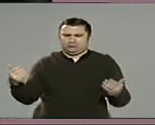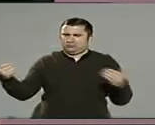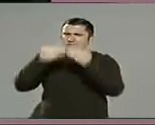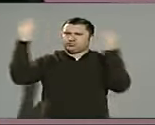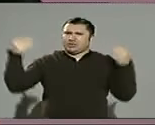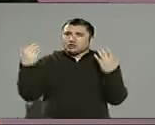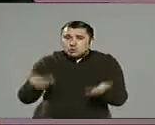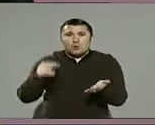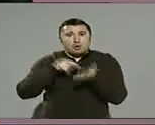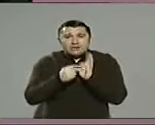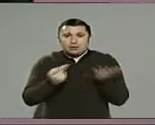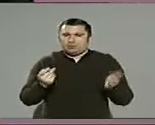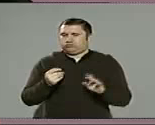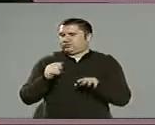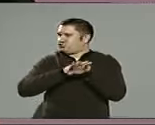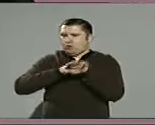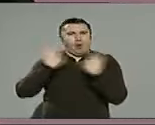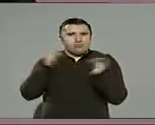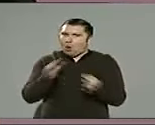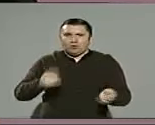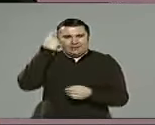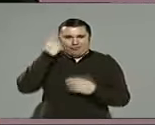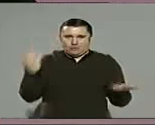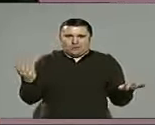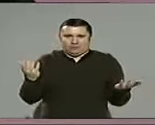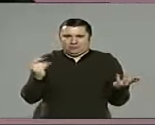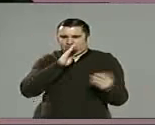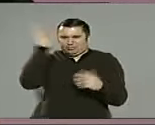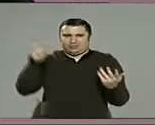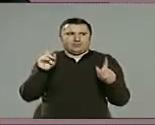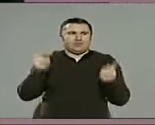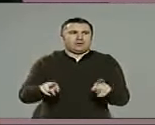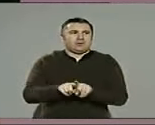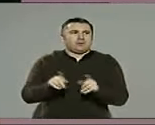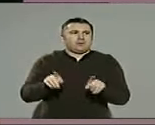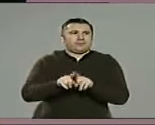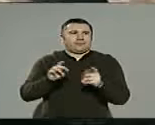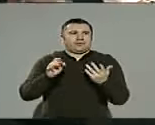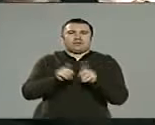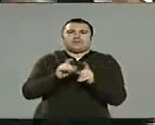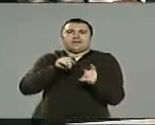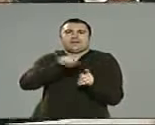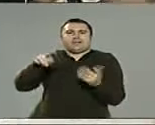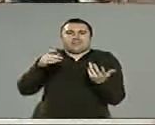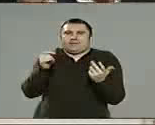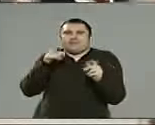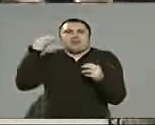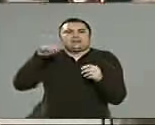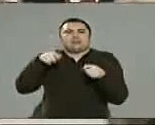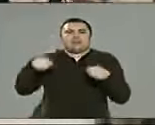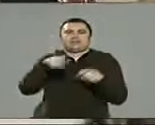betreibt, der muss sich nicht wundern, dass Christian Ude der nächste Ministerpräsident in Bayern werden wird, liebe Genossinnen und Genossen.